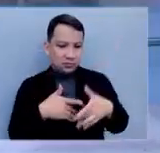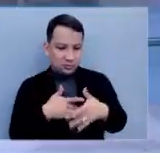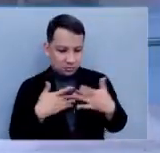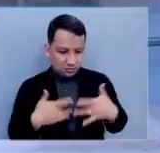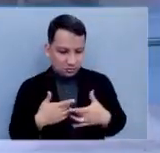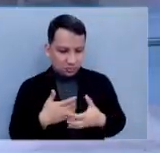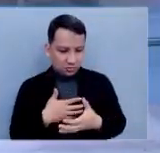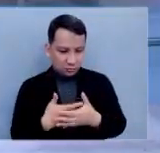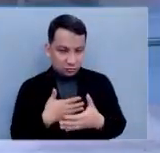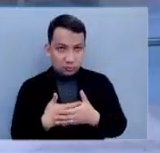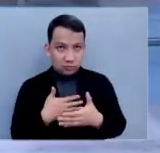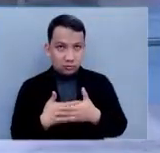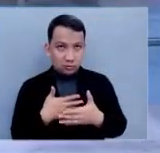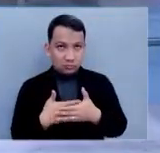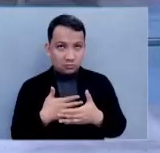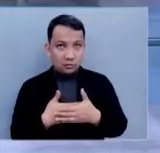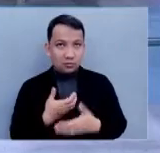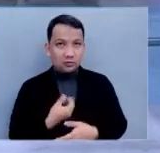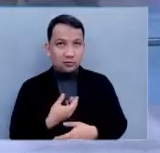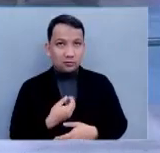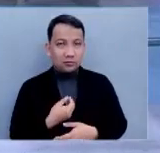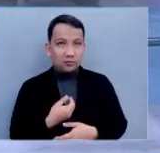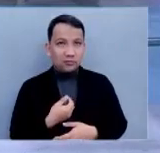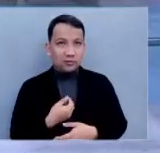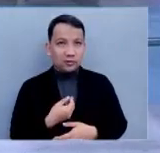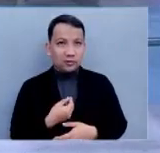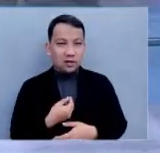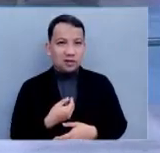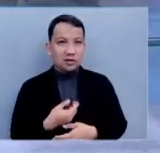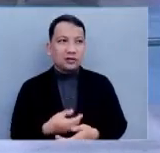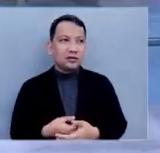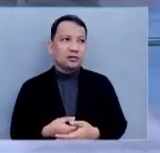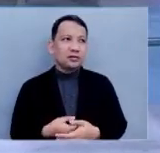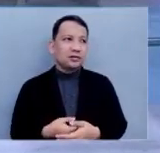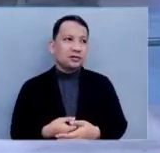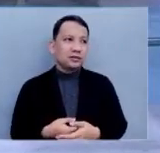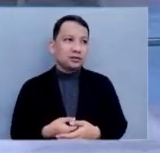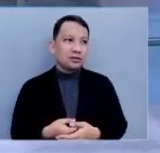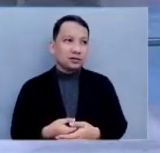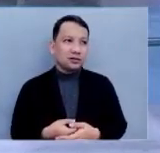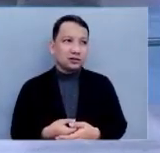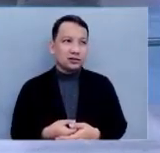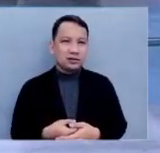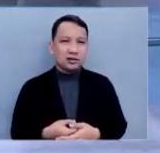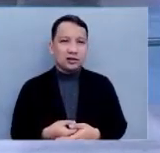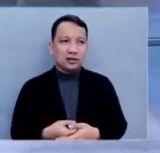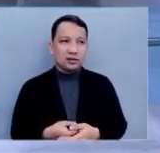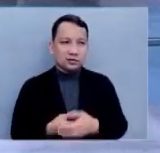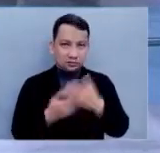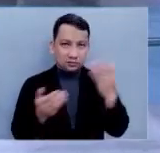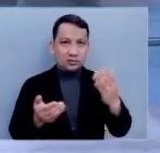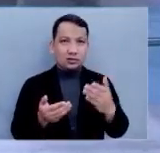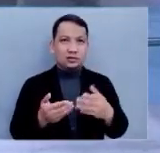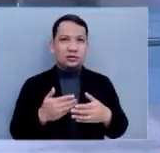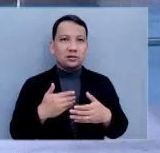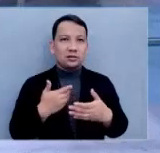puso. Ayun na. Ay, nako po. Pero ano? Hinay-hinay lang. Patay tayo diyan. Kaya pala matamlay yung puso ko